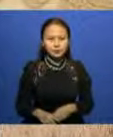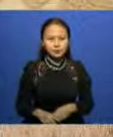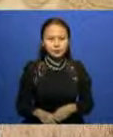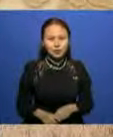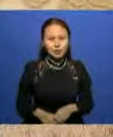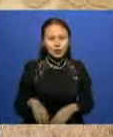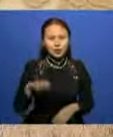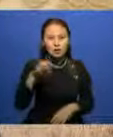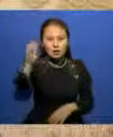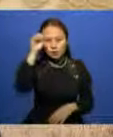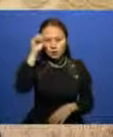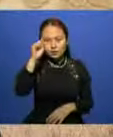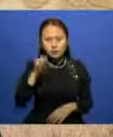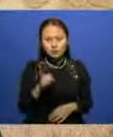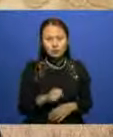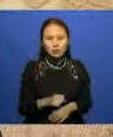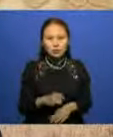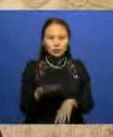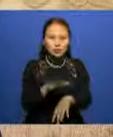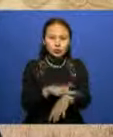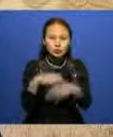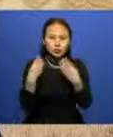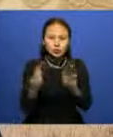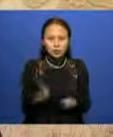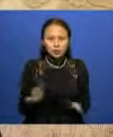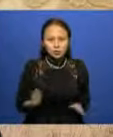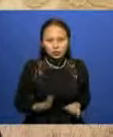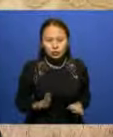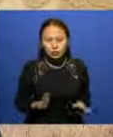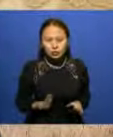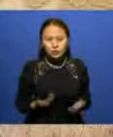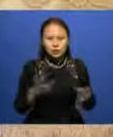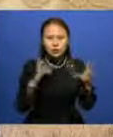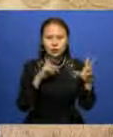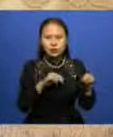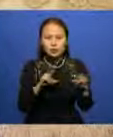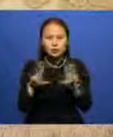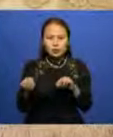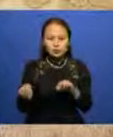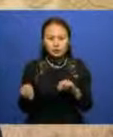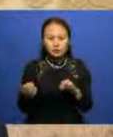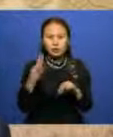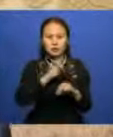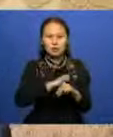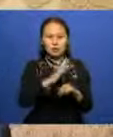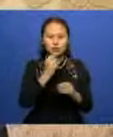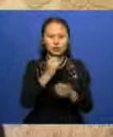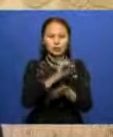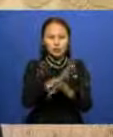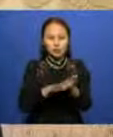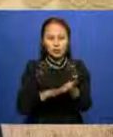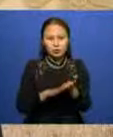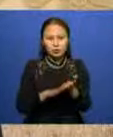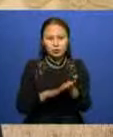Алла тағала ғұмыр жасын ұзақ қылсын, бақытты болсын. Қызметін одан сайын арман қарай